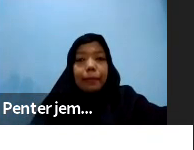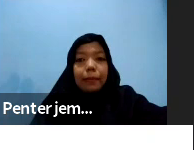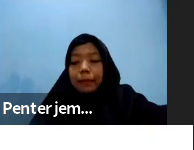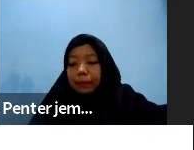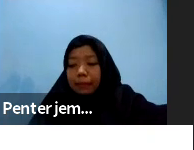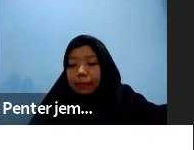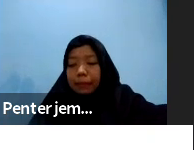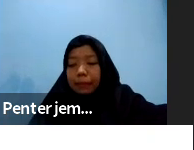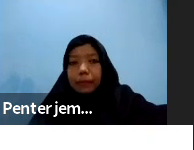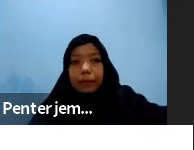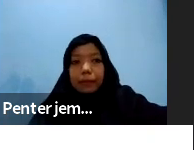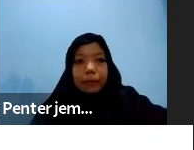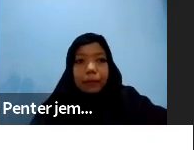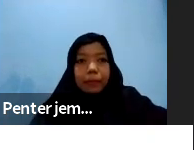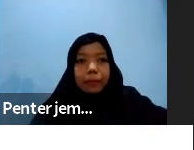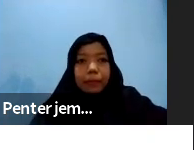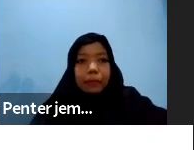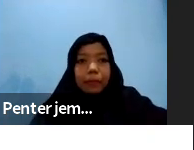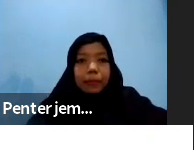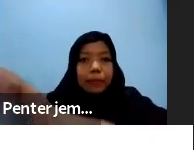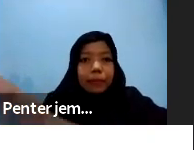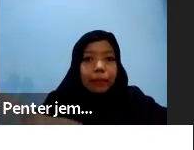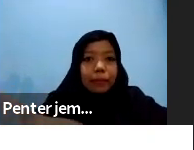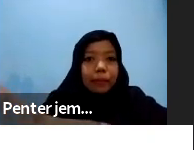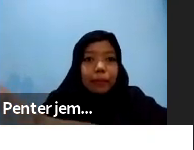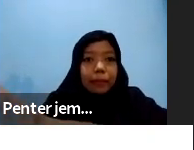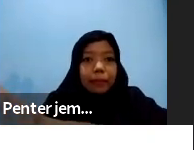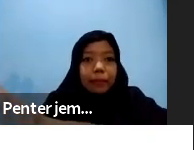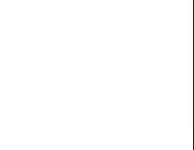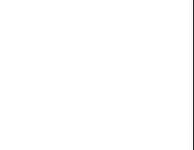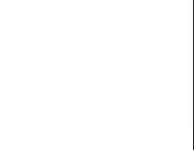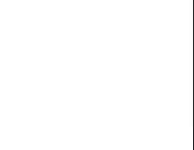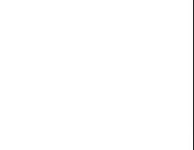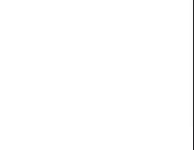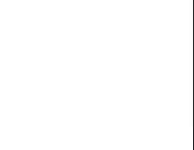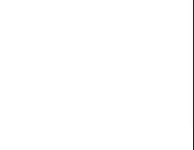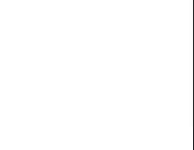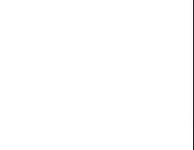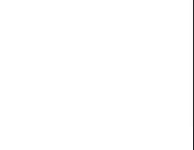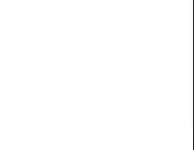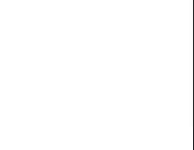kami eh ini sepertinya bisa saya